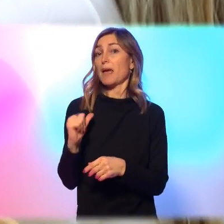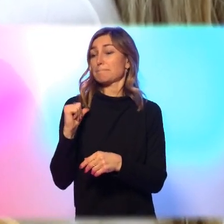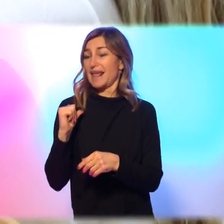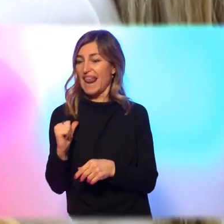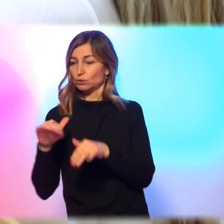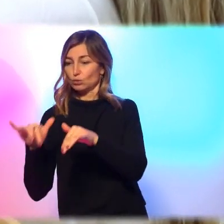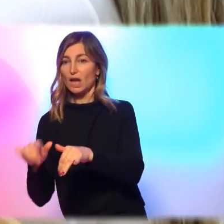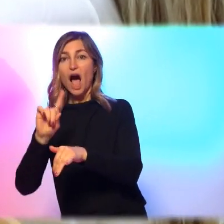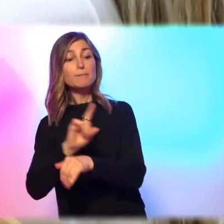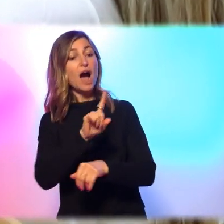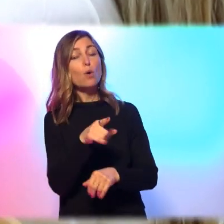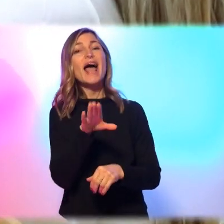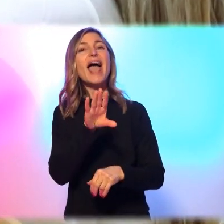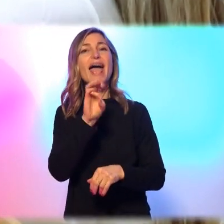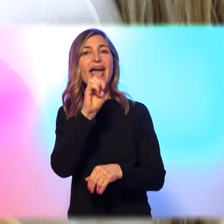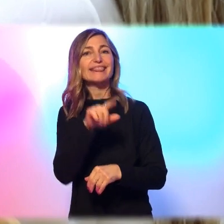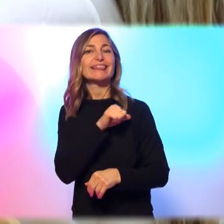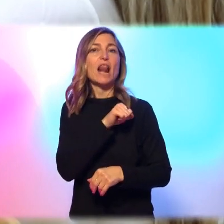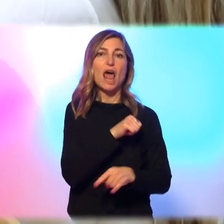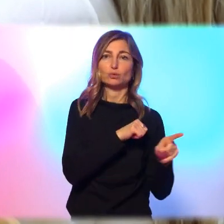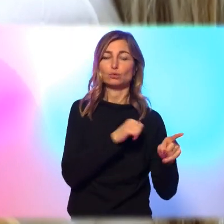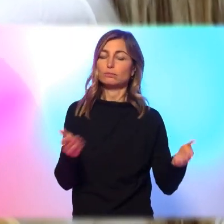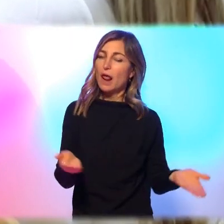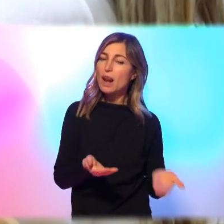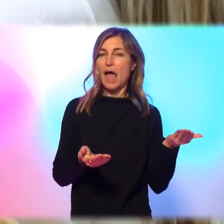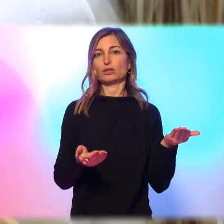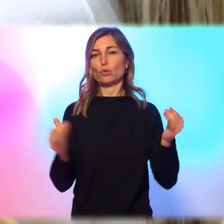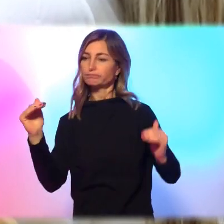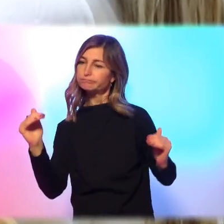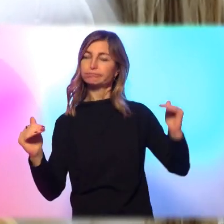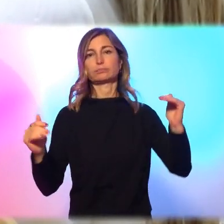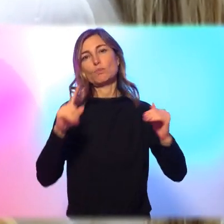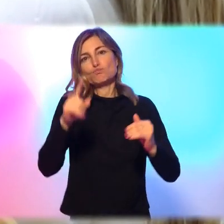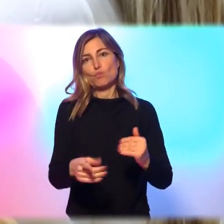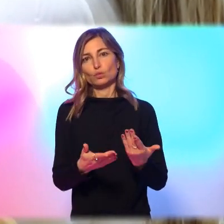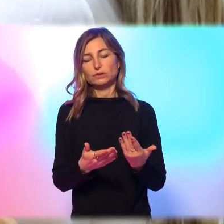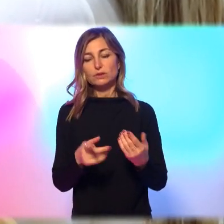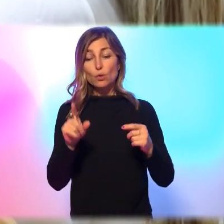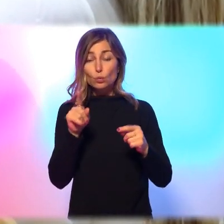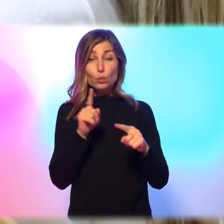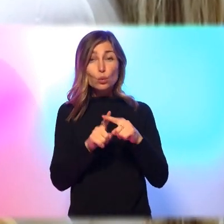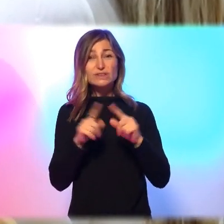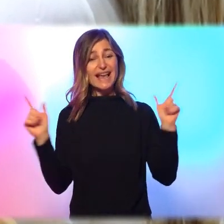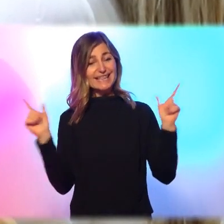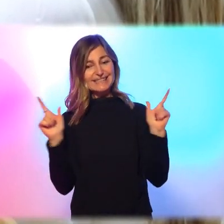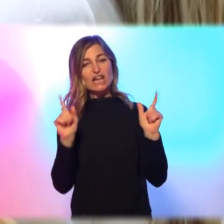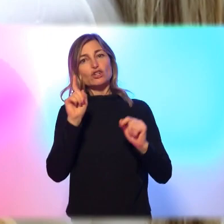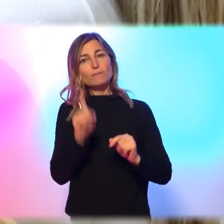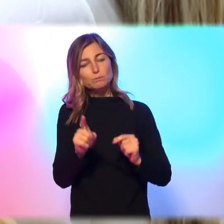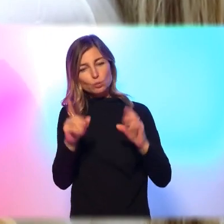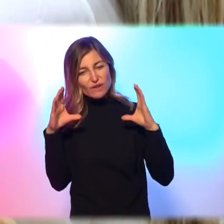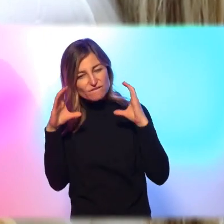entwickelt, das sozusagen dem die Belastung auch Entlastung gegenüberstehen und dann